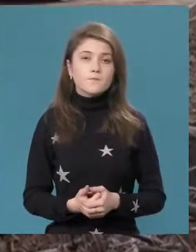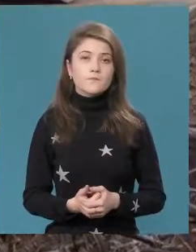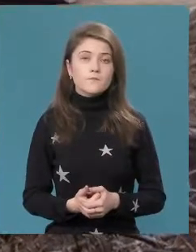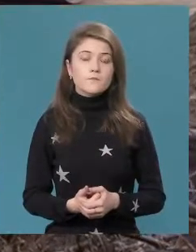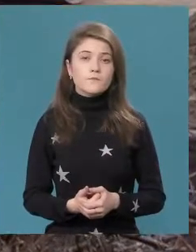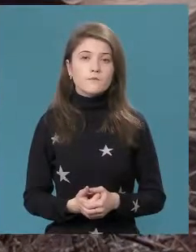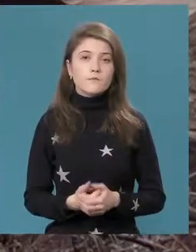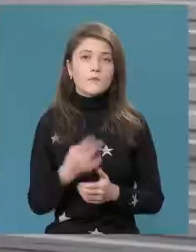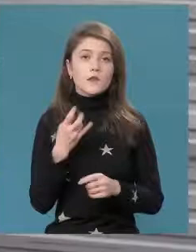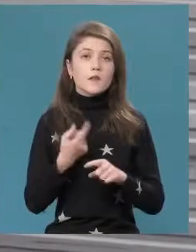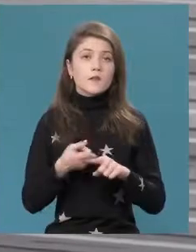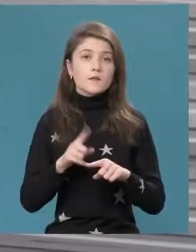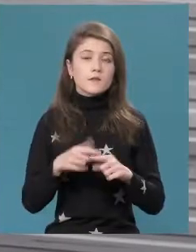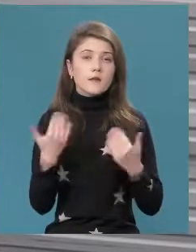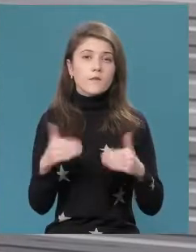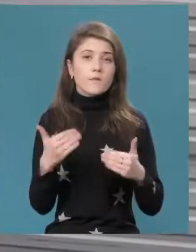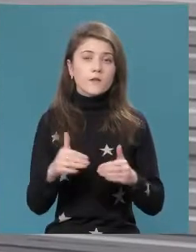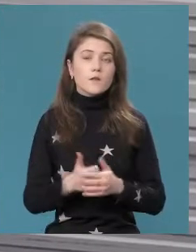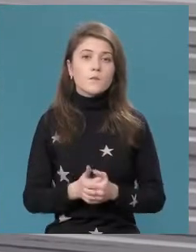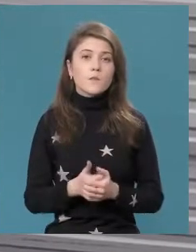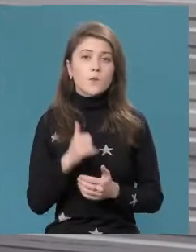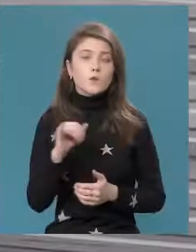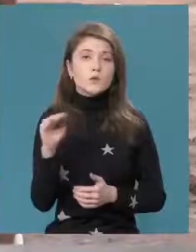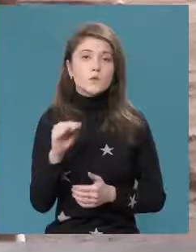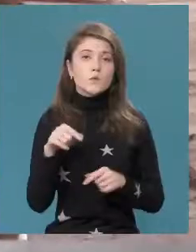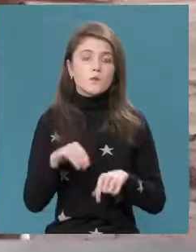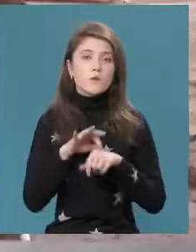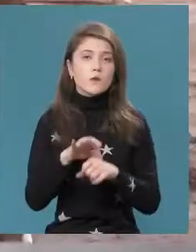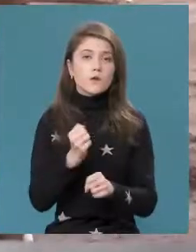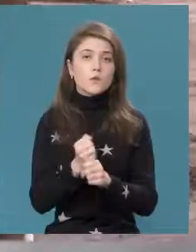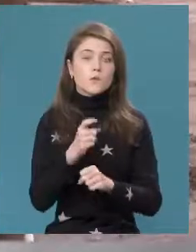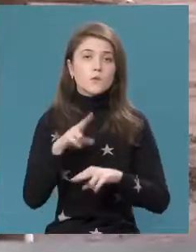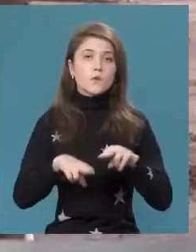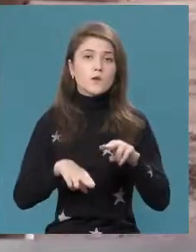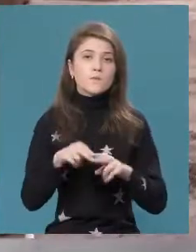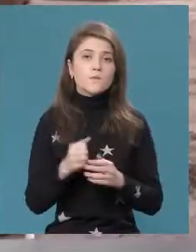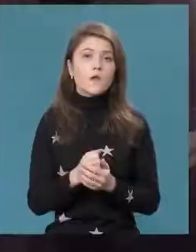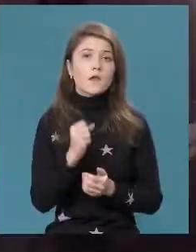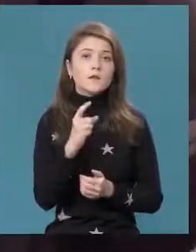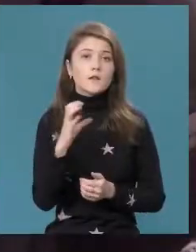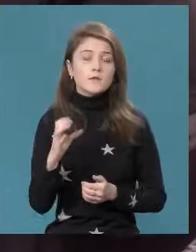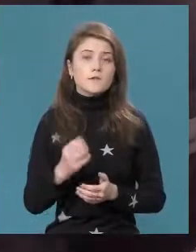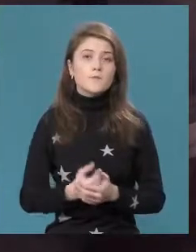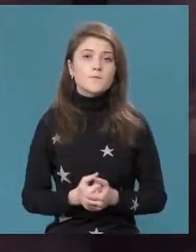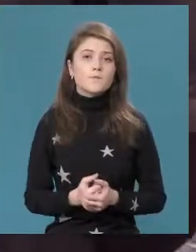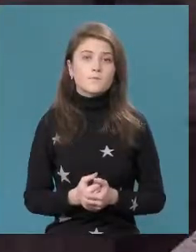На цих кадрах проспект Незалежності у Житомирі. Тут ведуть роботи з будівництва АЗС.